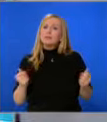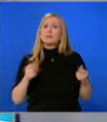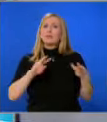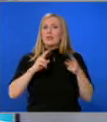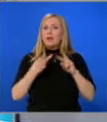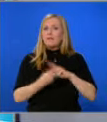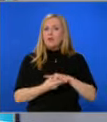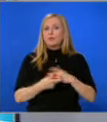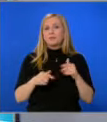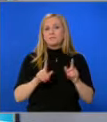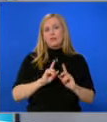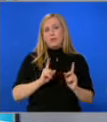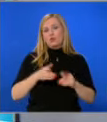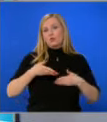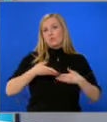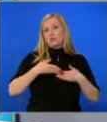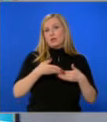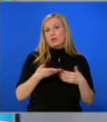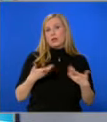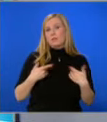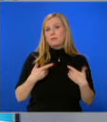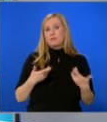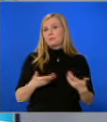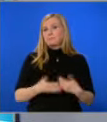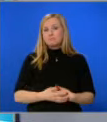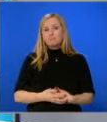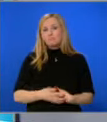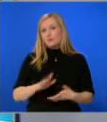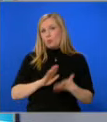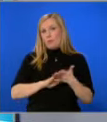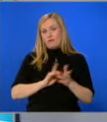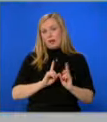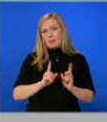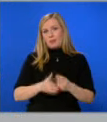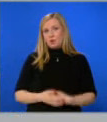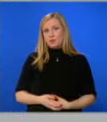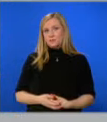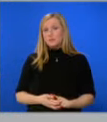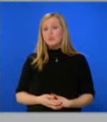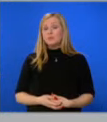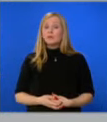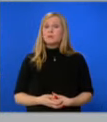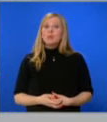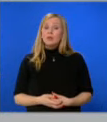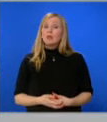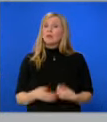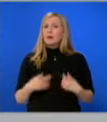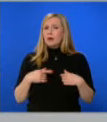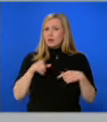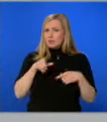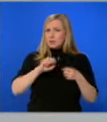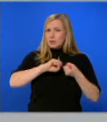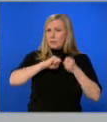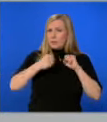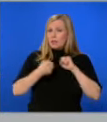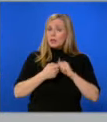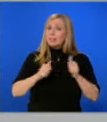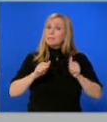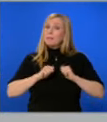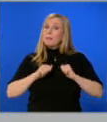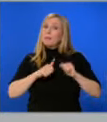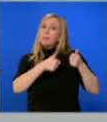реформи, няма как да бъде подкрепено и да ние да го похвалим, така да кажа. Не харесахте и даже се борихте да запазите